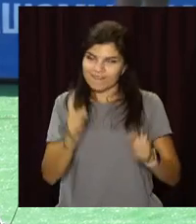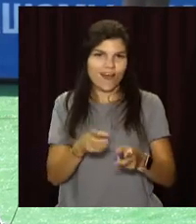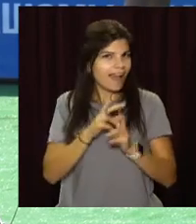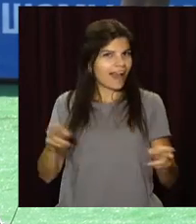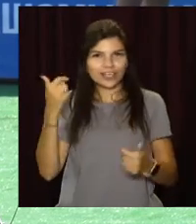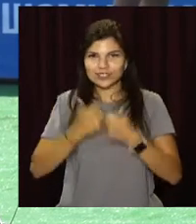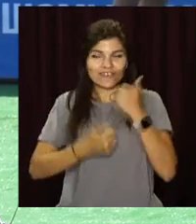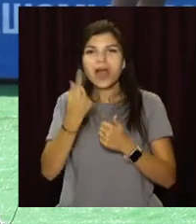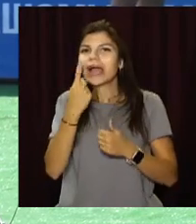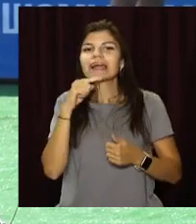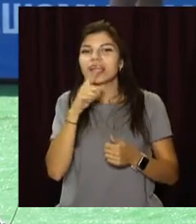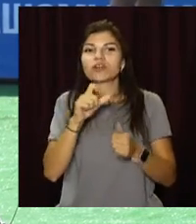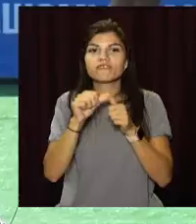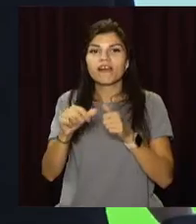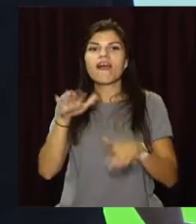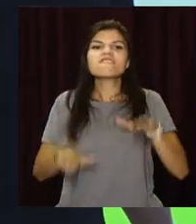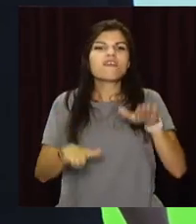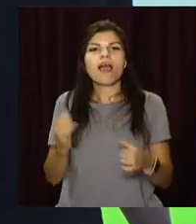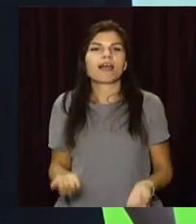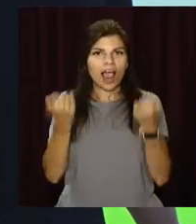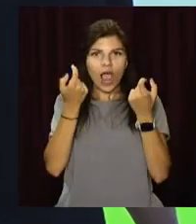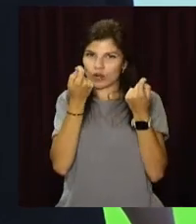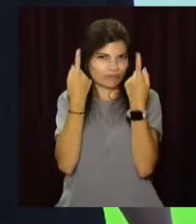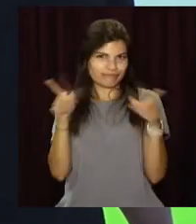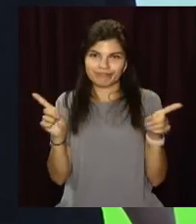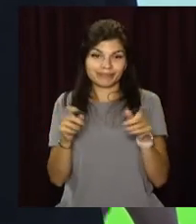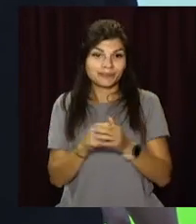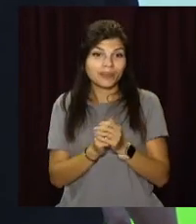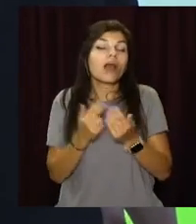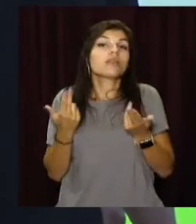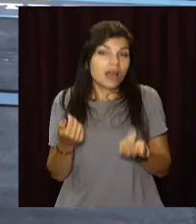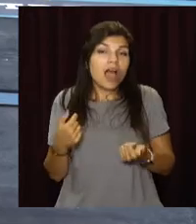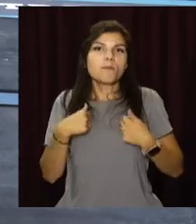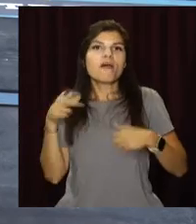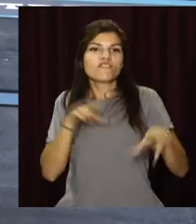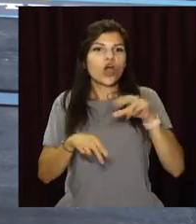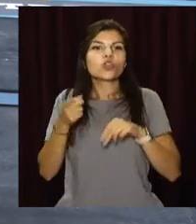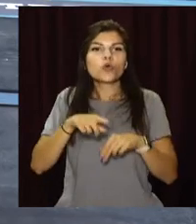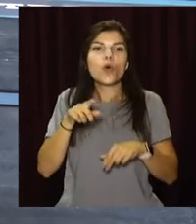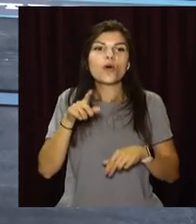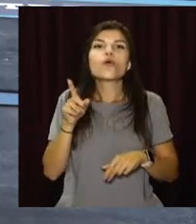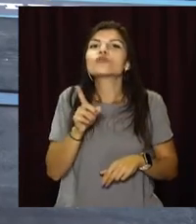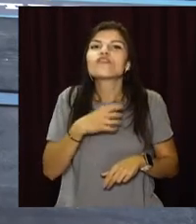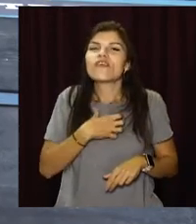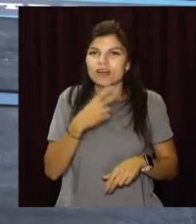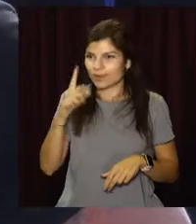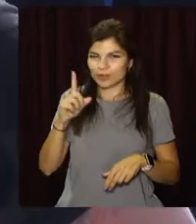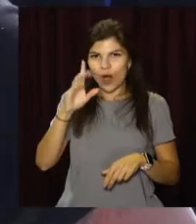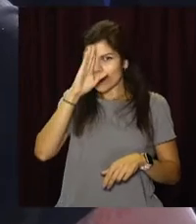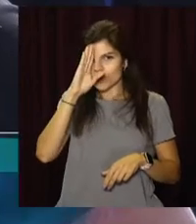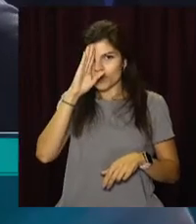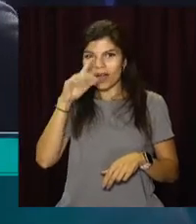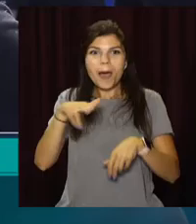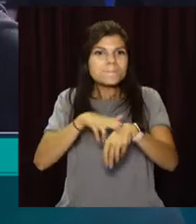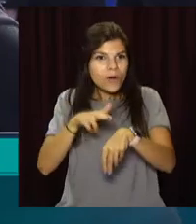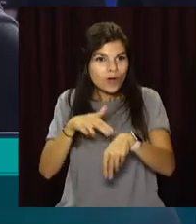2004 року Василь Вірастюк. За його словами, все було як на звичайних змаганнях. Єдина відмінність – вага, яку піднімали поліцейські. Ми,